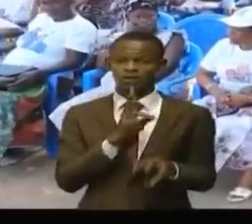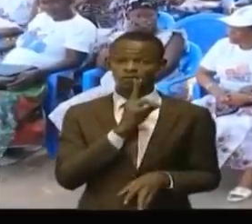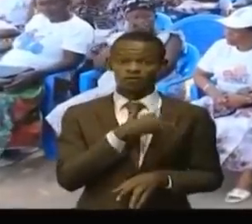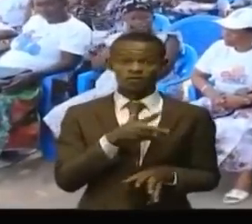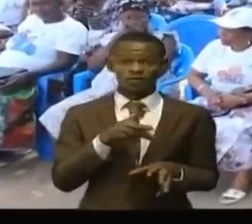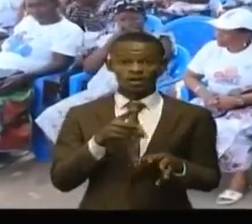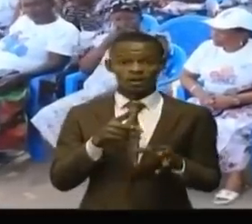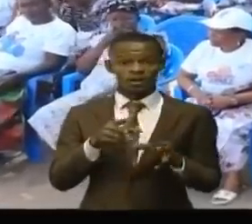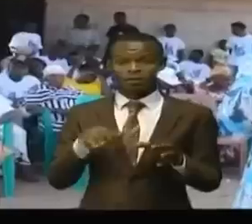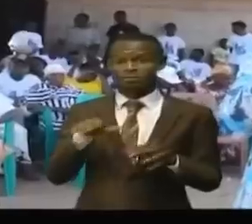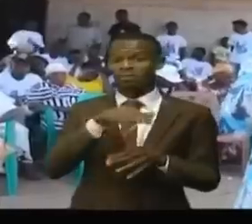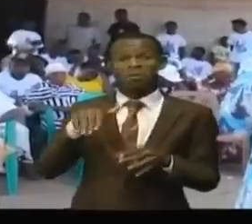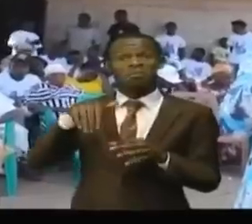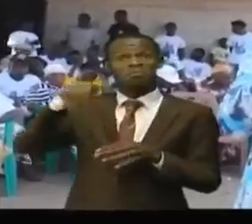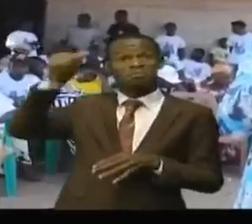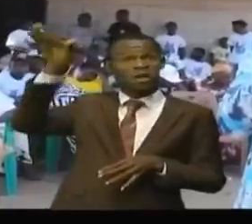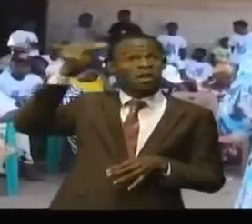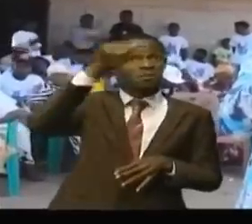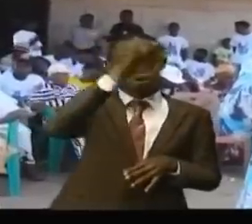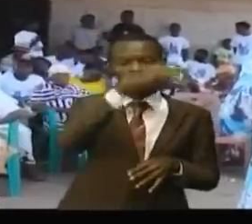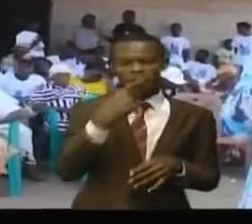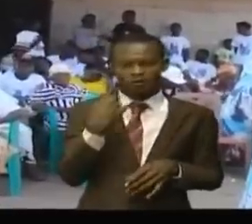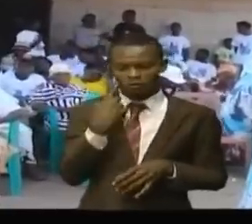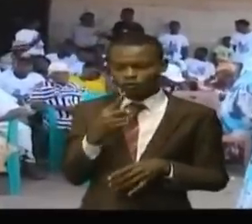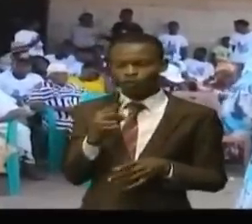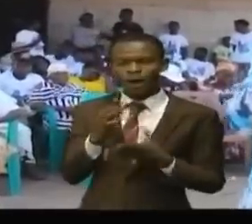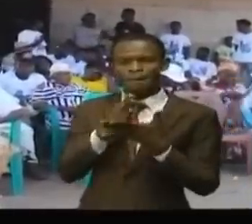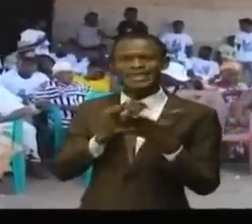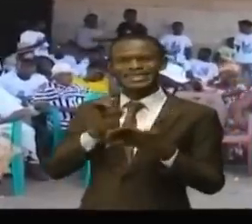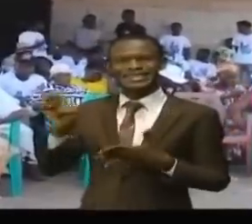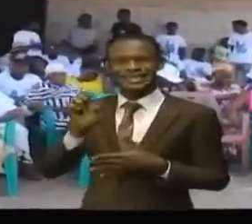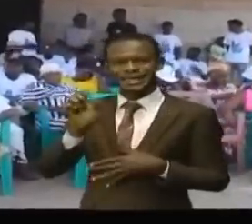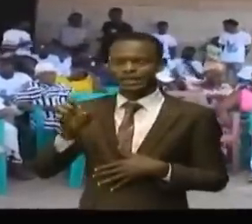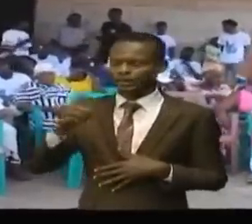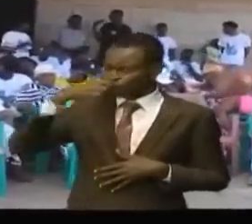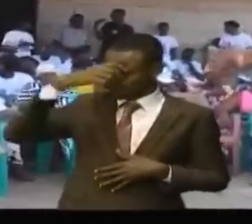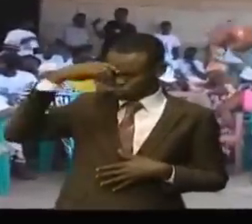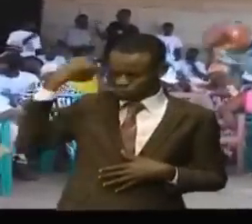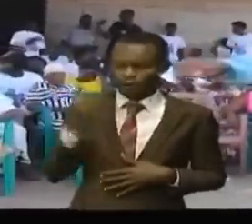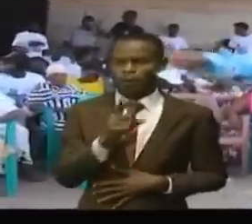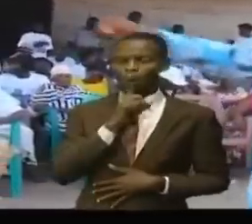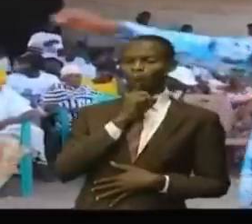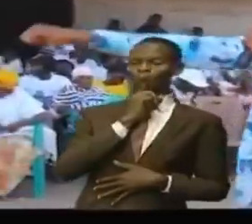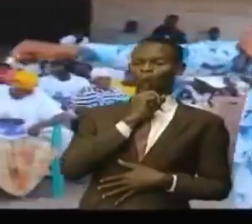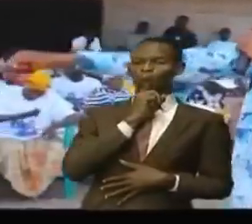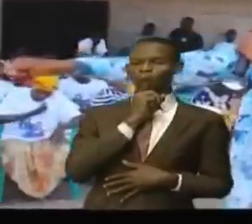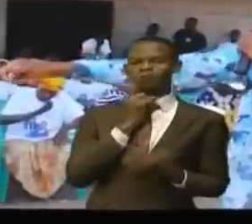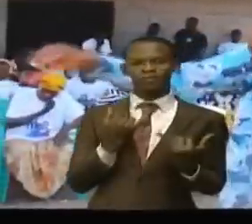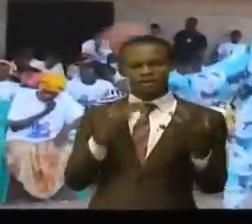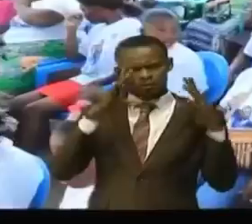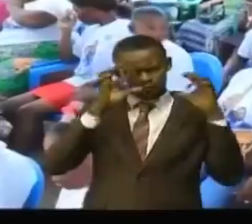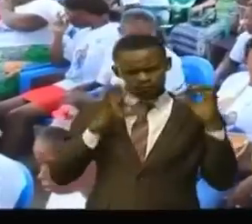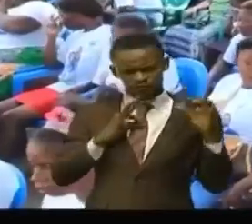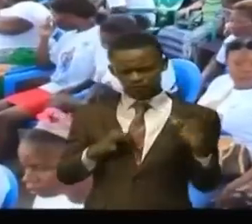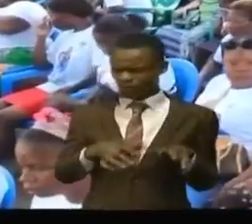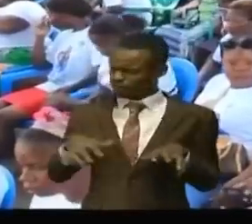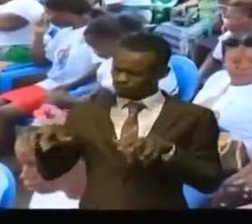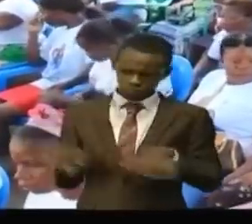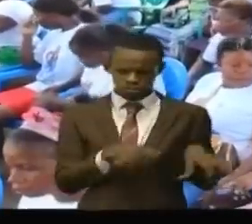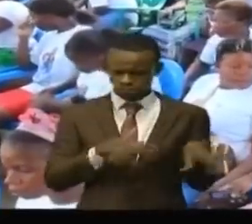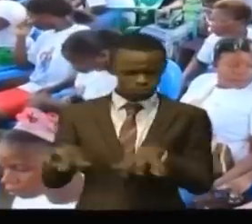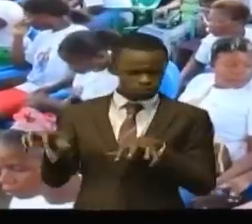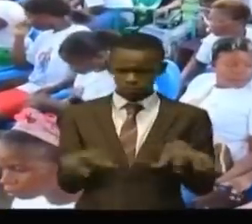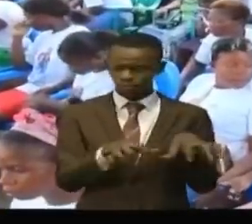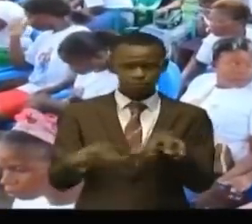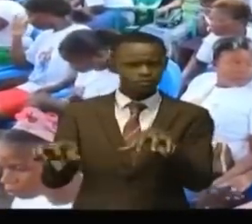la déstabilisation de la RDC, ce cadre de l'UDPS lance un appel à la population de ce coin du pays à la vigilance pour